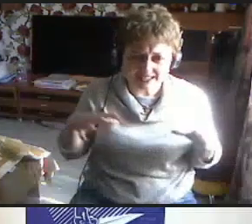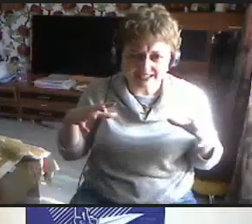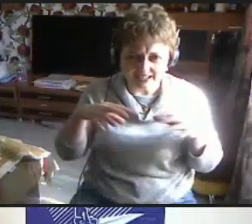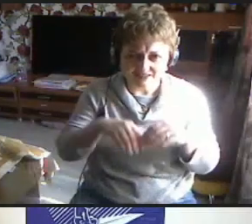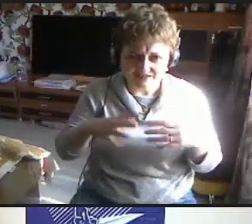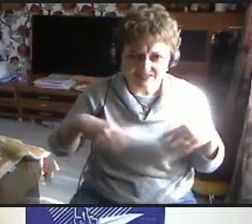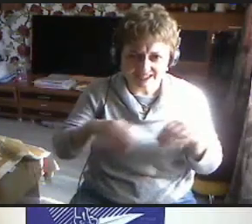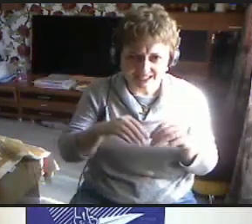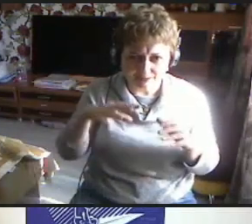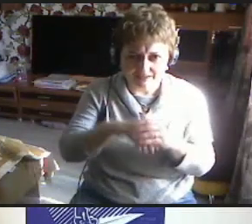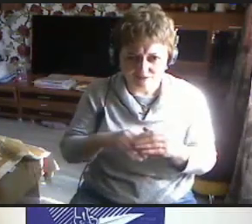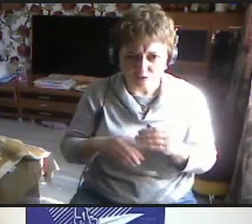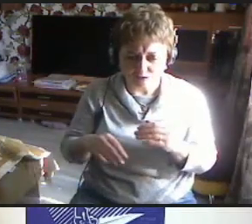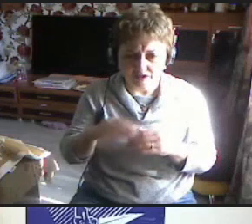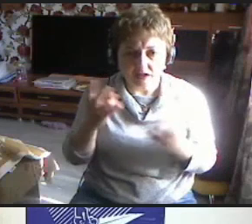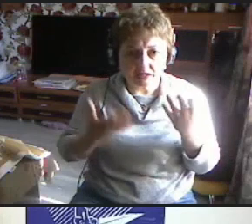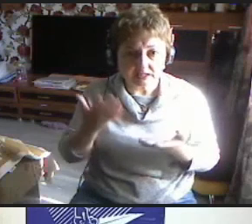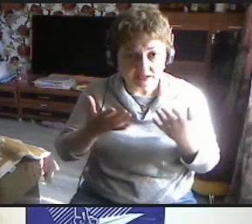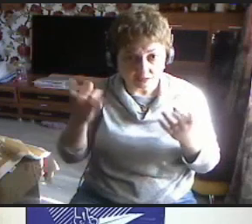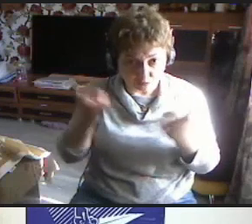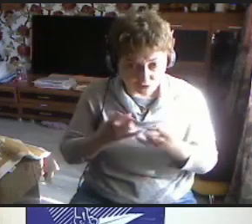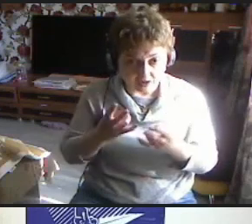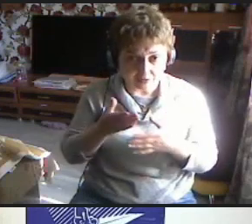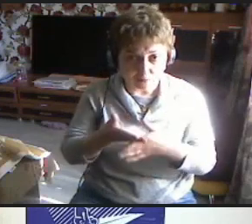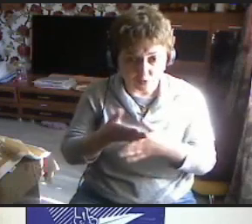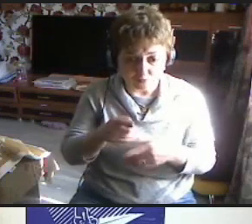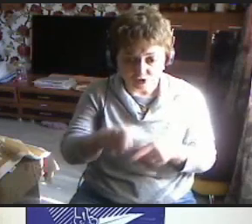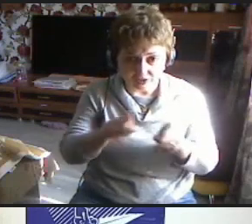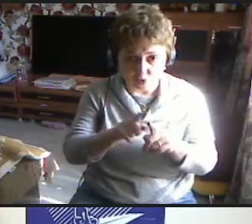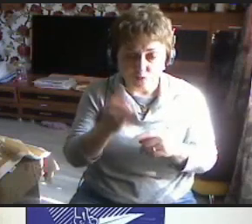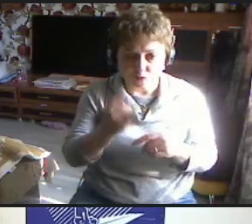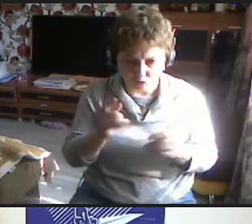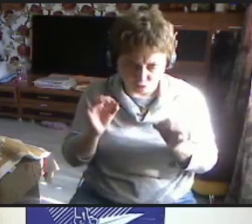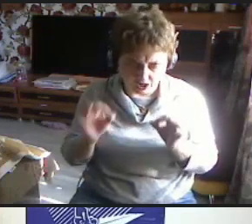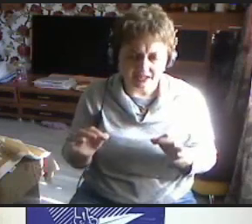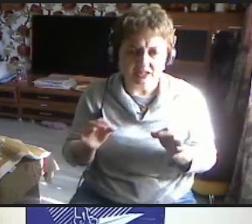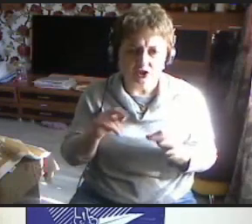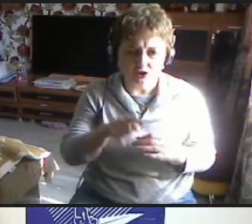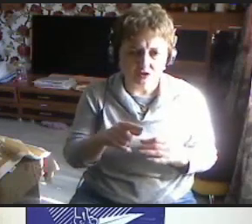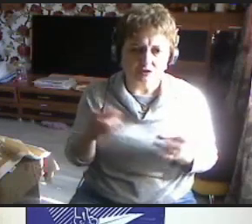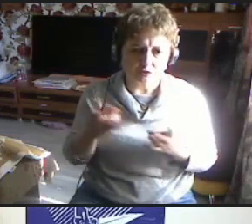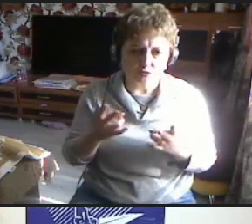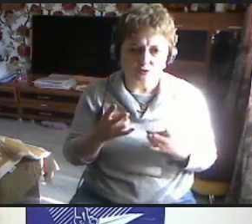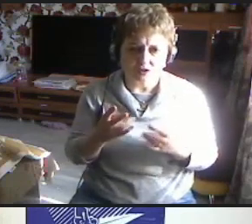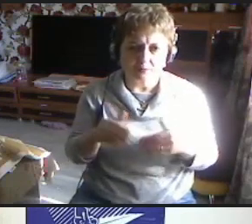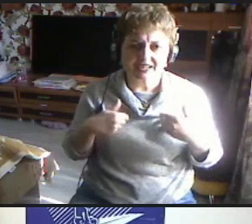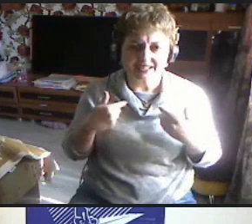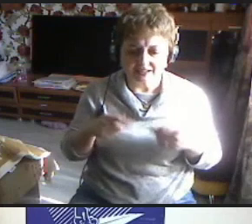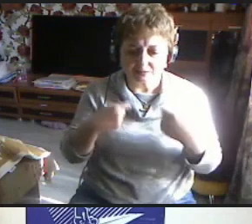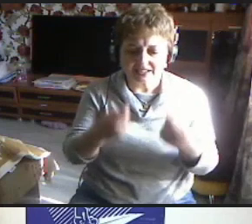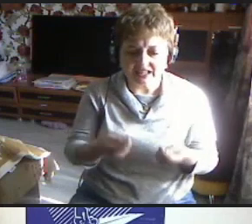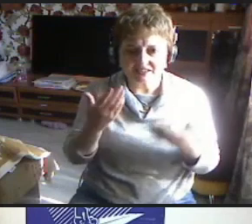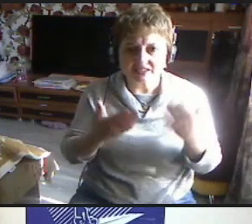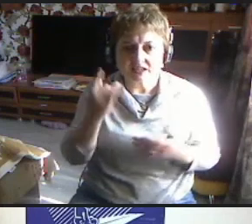Если понадобится помощь такому ребенку, конечно же, да, нужно ее там предоставить. Если ребенок изъявил